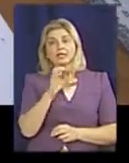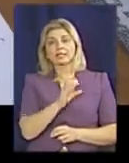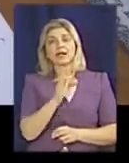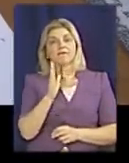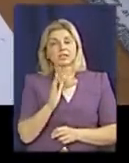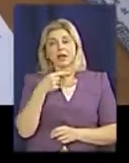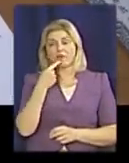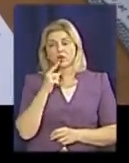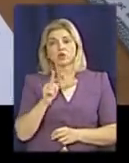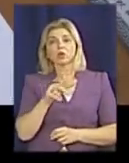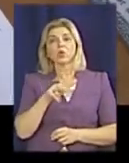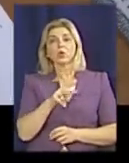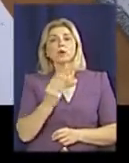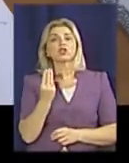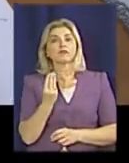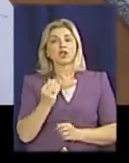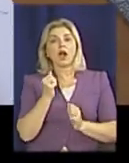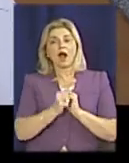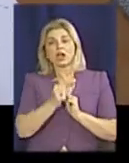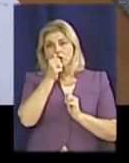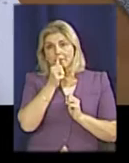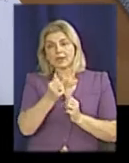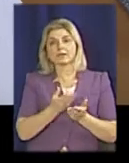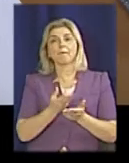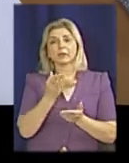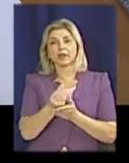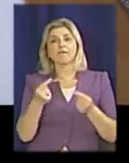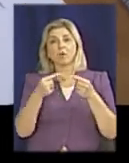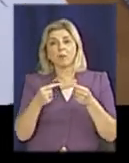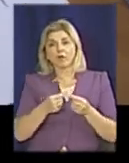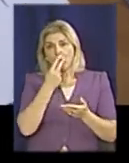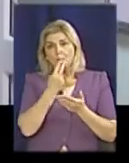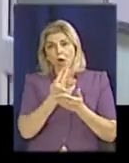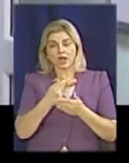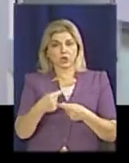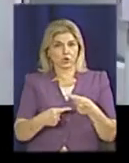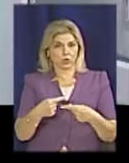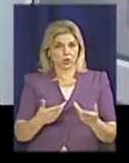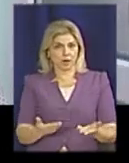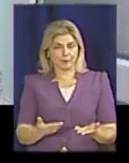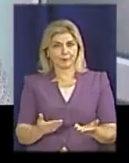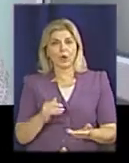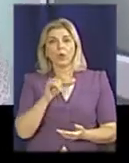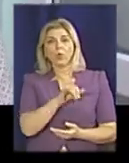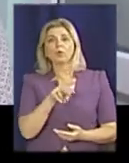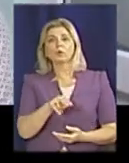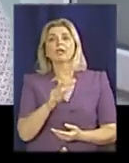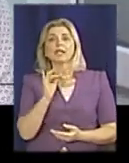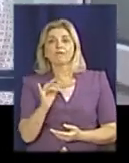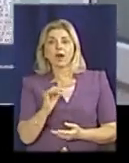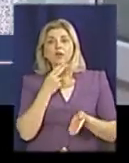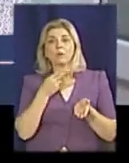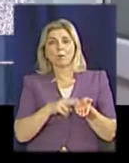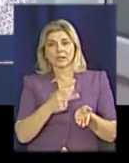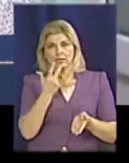Василенко говорить, що Людмила Шевченко кожен місяць сплачує відповідно показникам лічильника. У Людмили Іванівни приписано 3